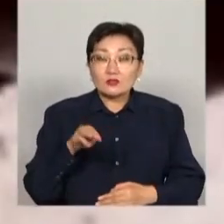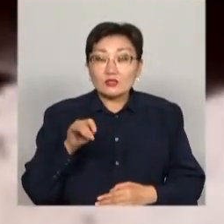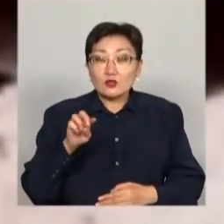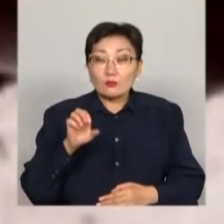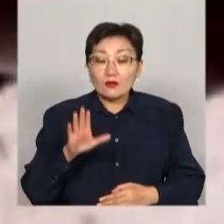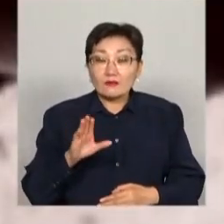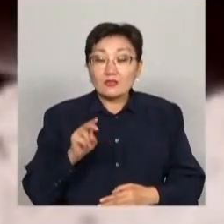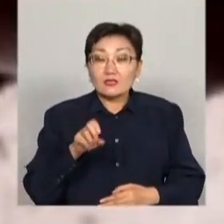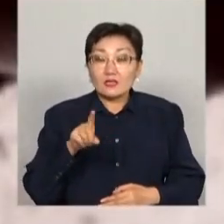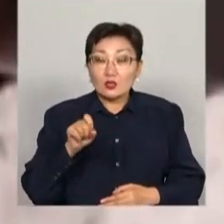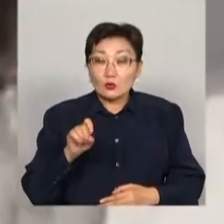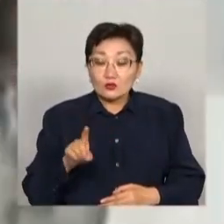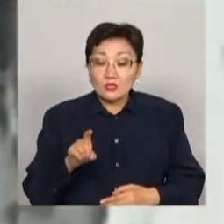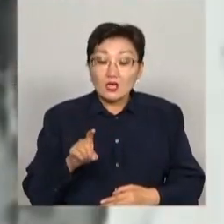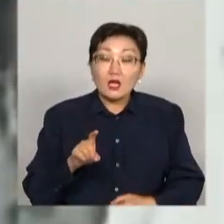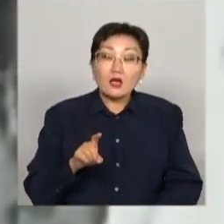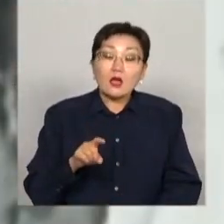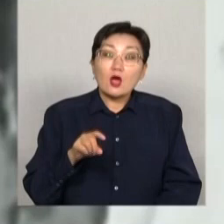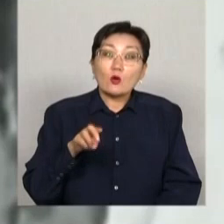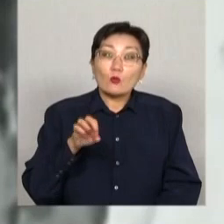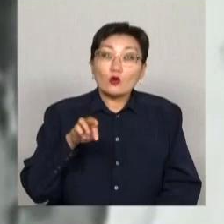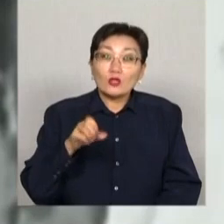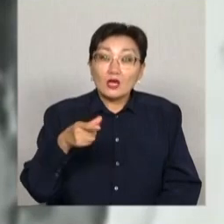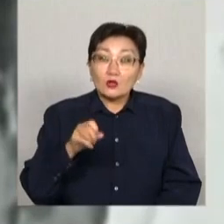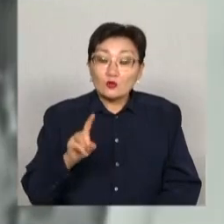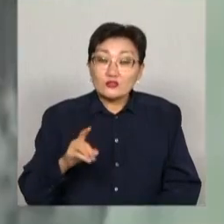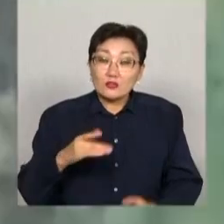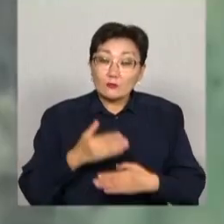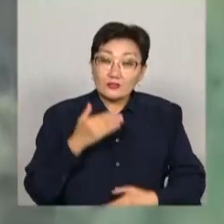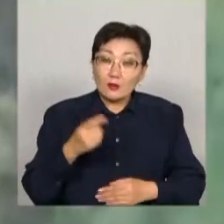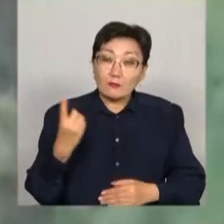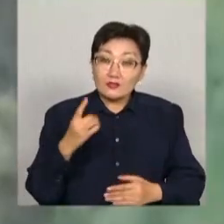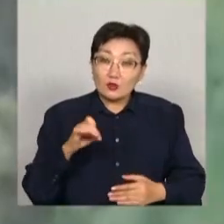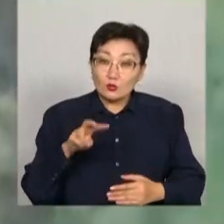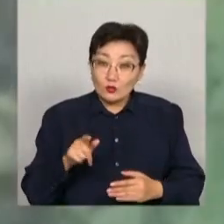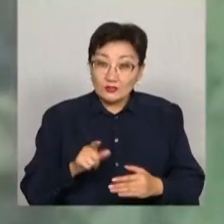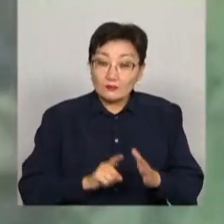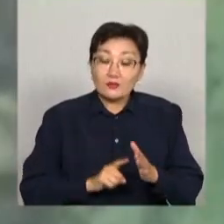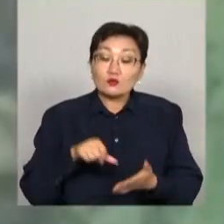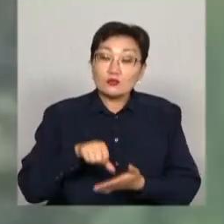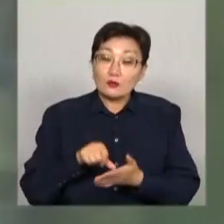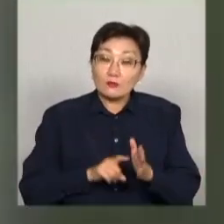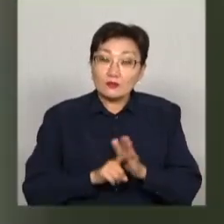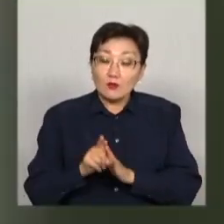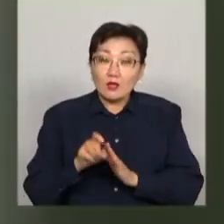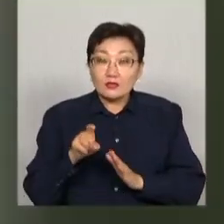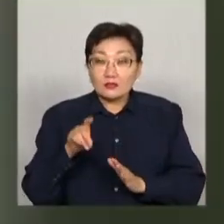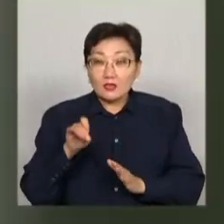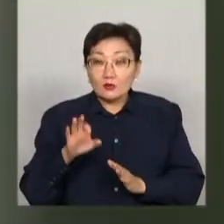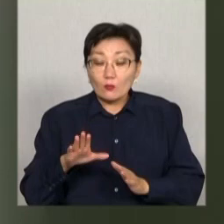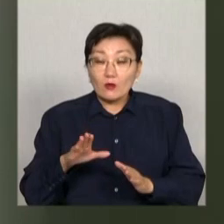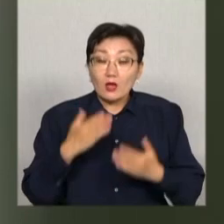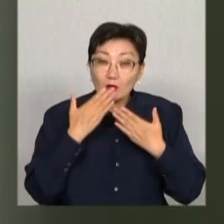көз қарындасым» және Сәбит Мұқановтың «Ботагөз» спектакльдеріндегі басты рөлдермен қадам басты. Сондай-ақ Тахауи Ахтановтың «Махаббат